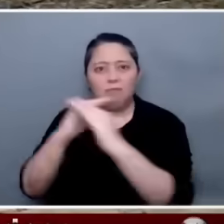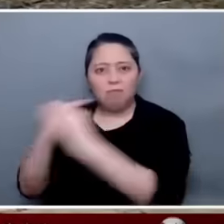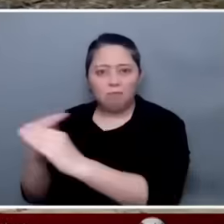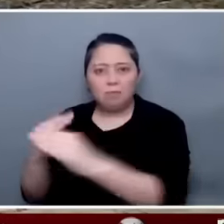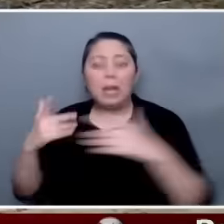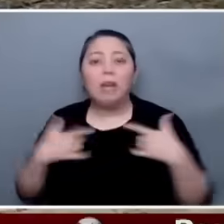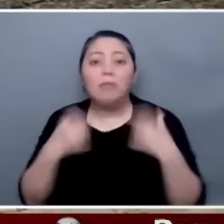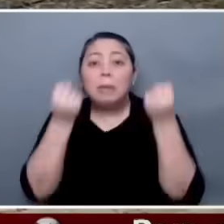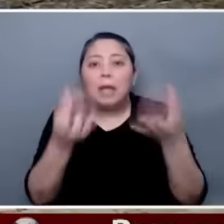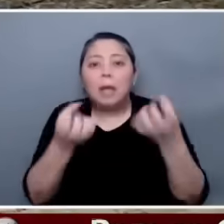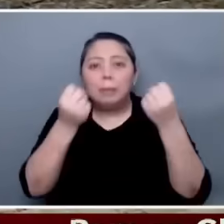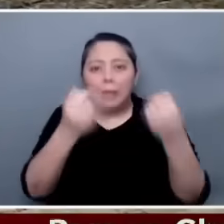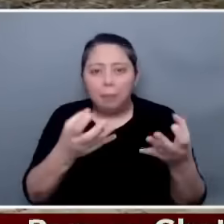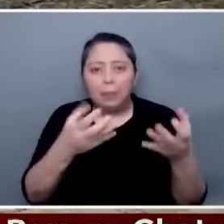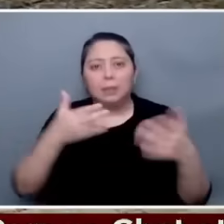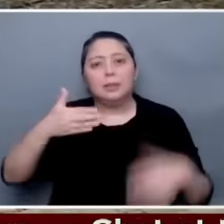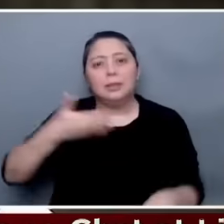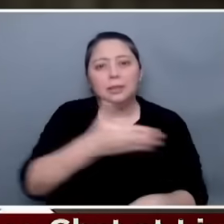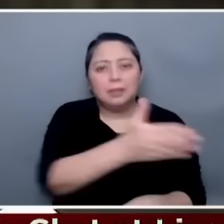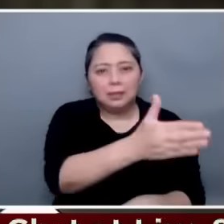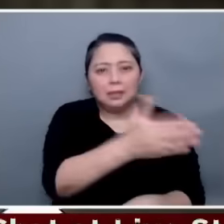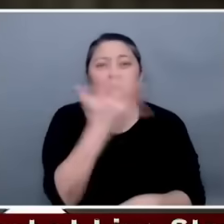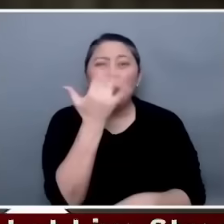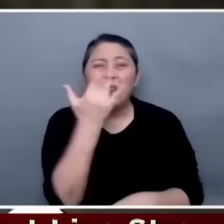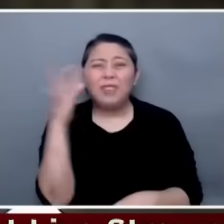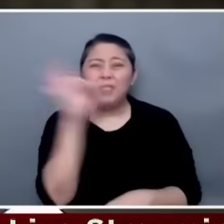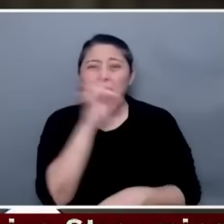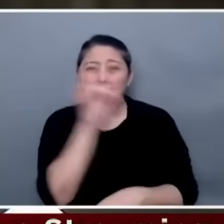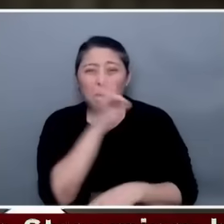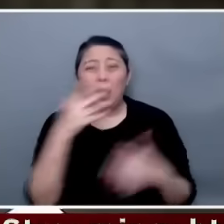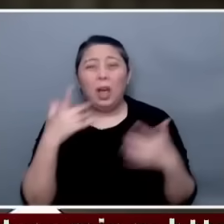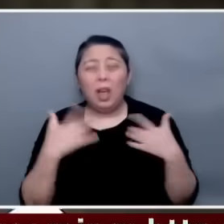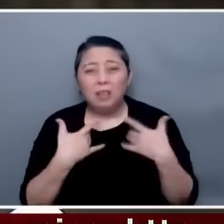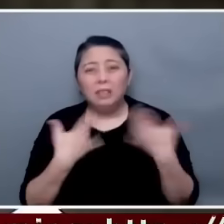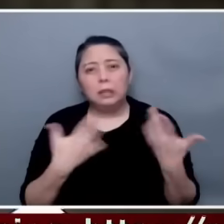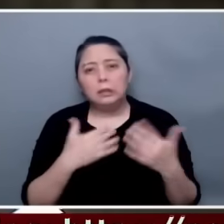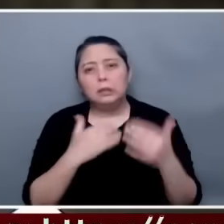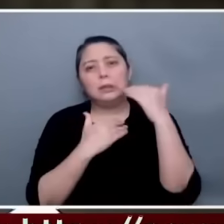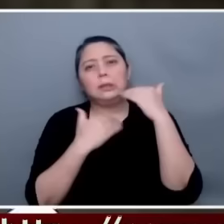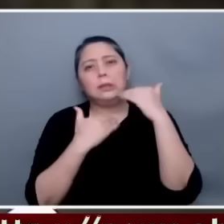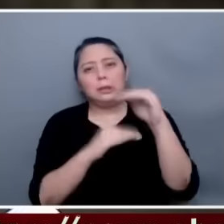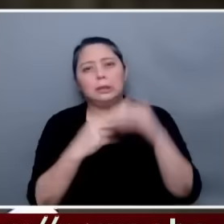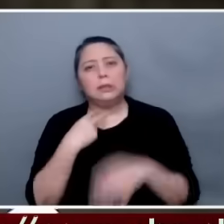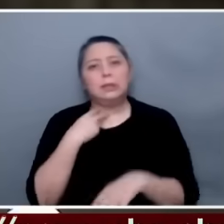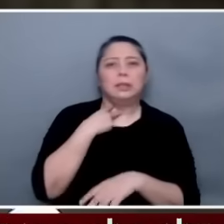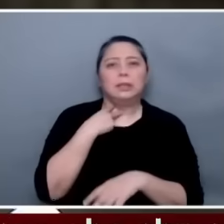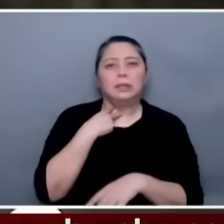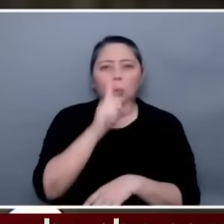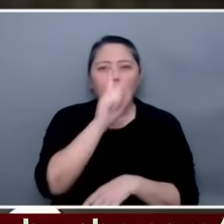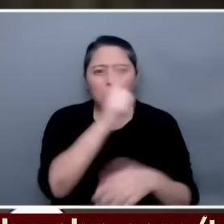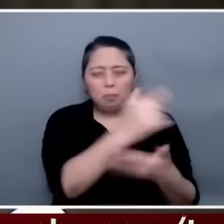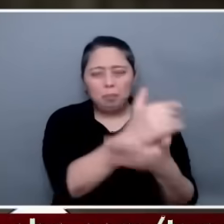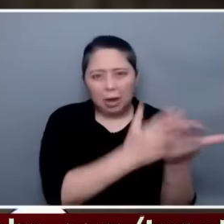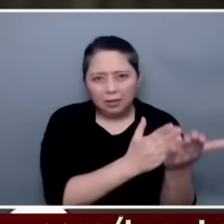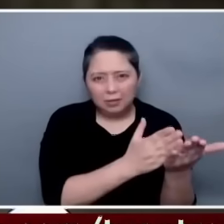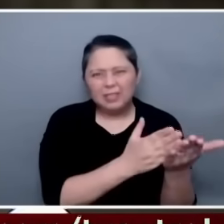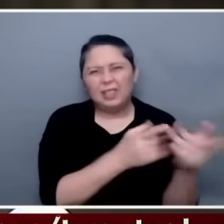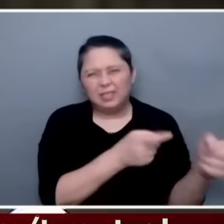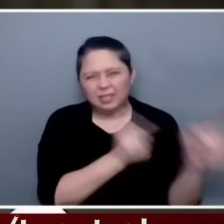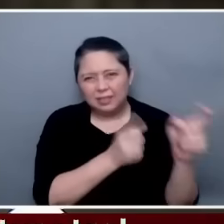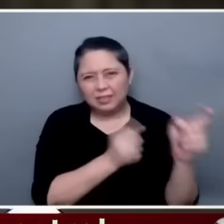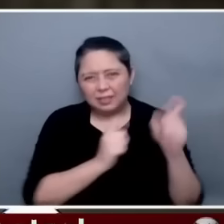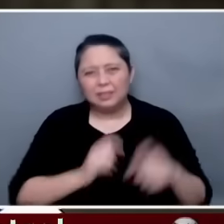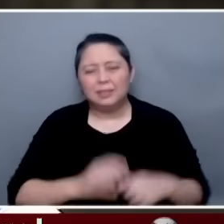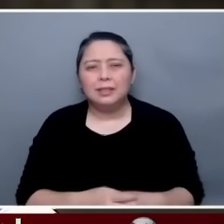Pinoy sa isang bahagi ng isla. Kasama rin ang loob at nakakalumural kasi alam din natin na ang mga bahura na yan ay sakop